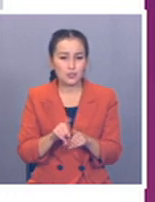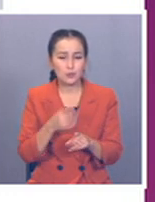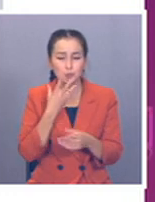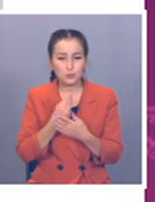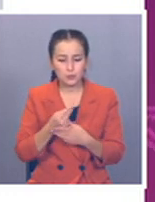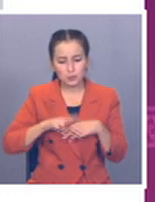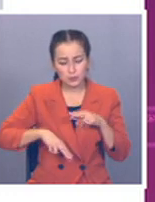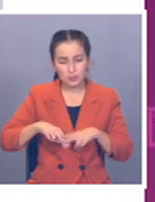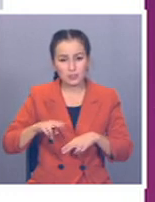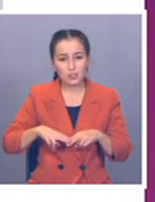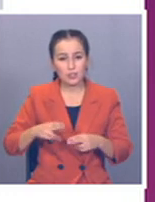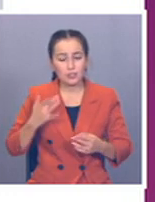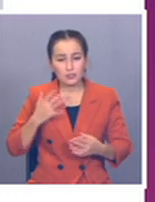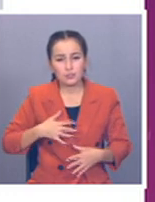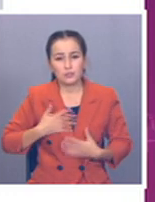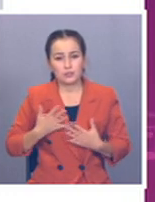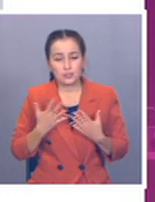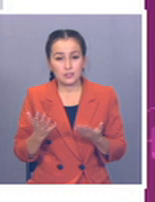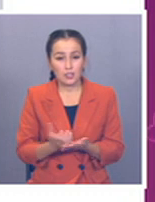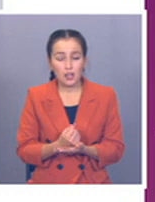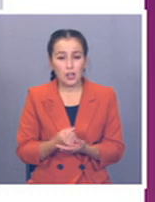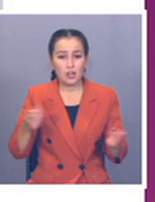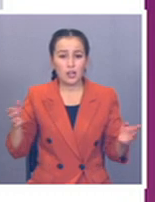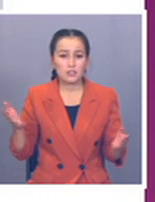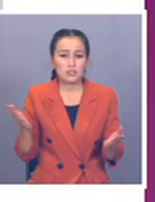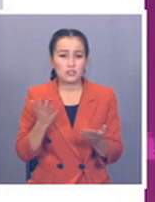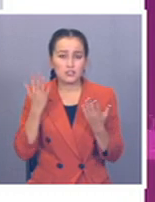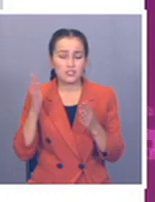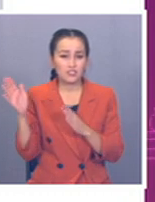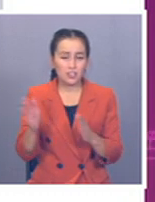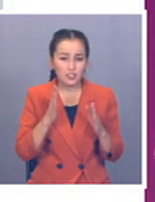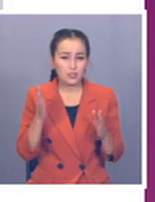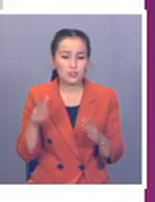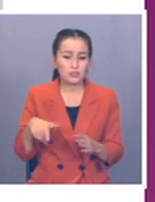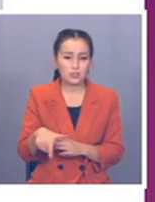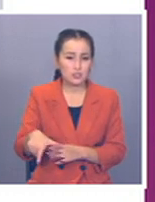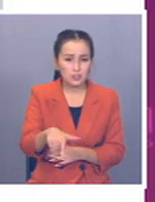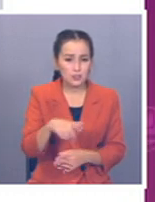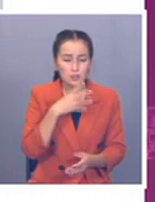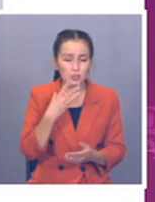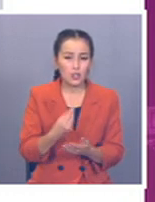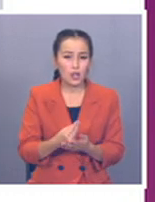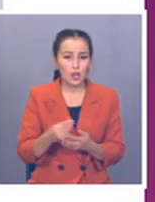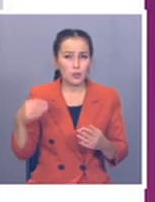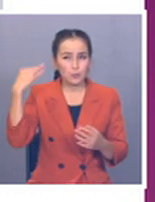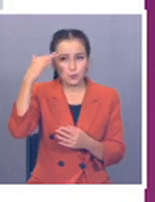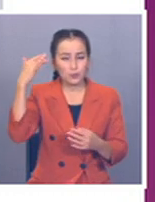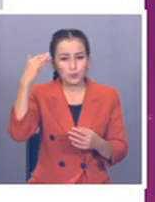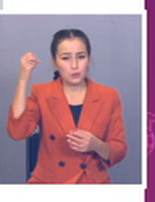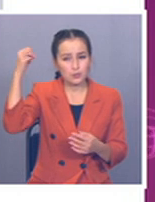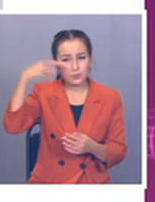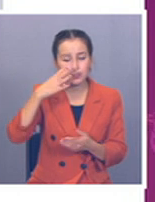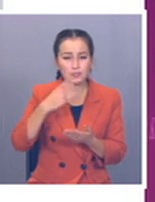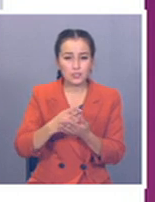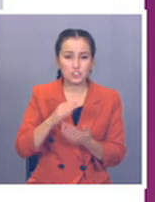табатын. Таудан ескен салқын самал, сылдыра баққан бұлақ, бұл тастынан күлімдеп шыққан күн жаман